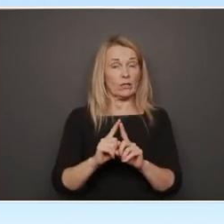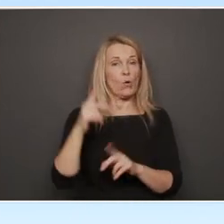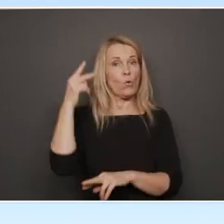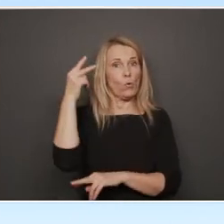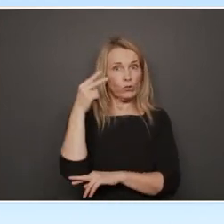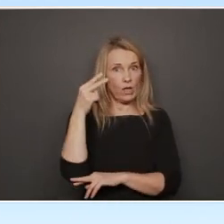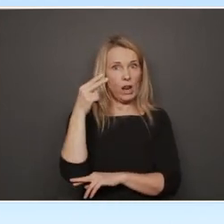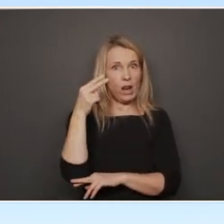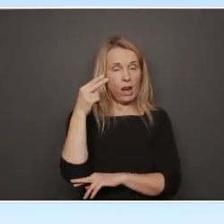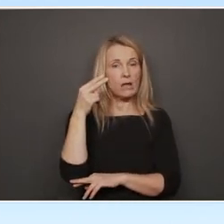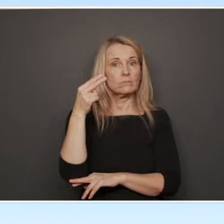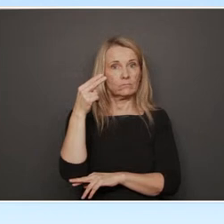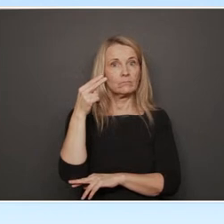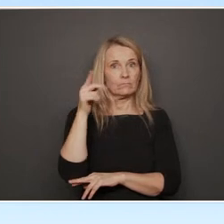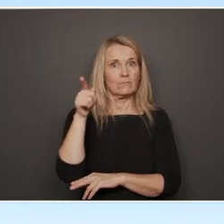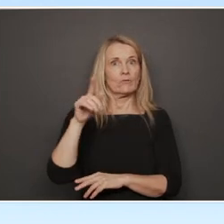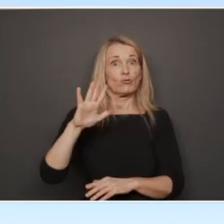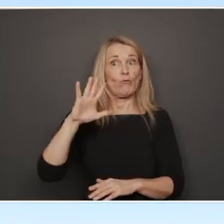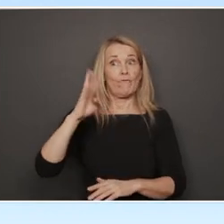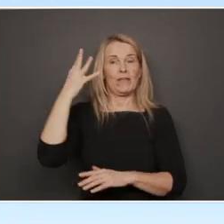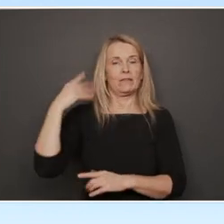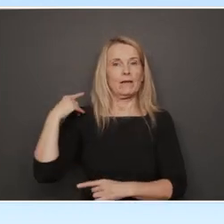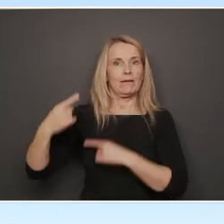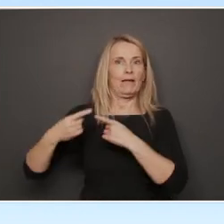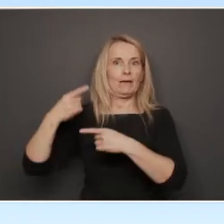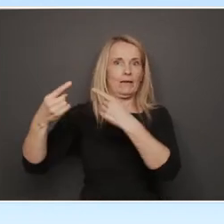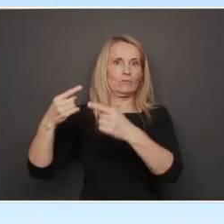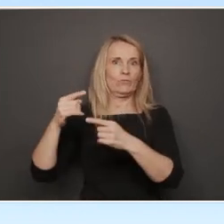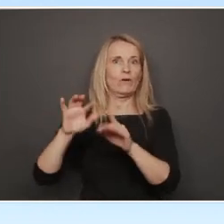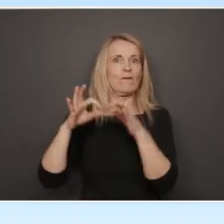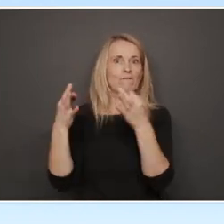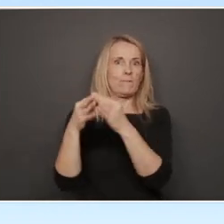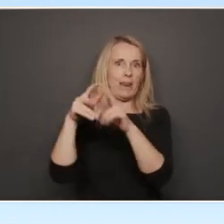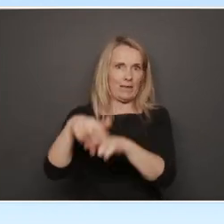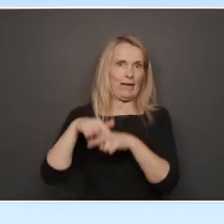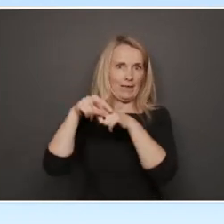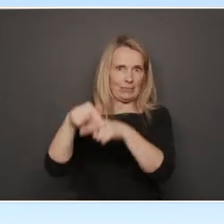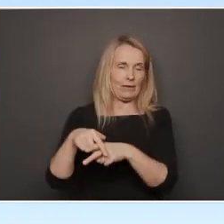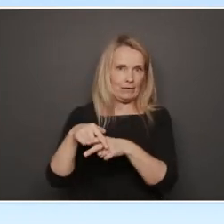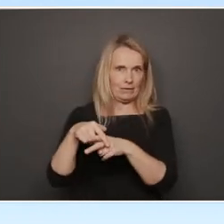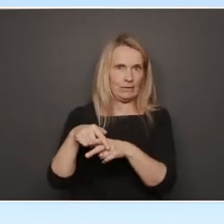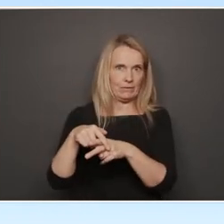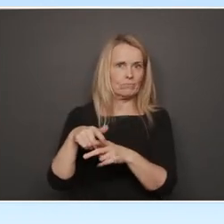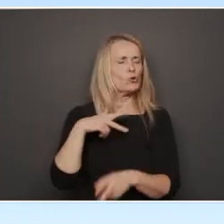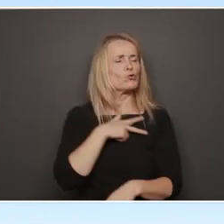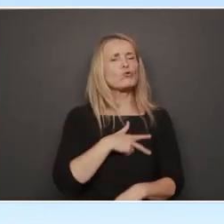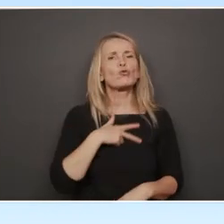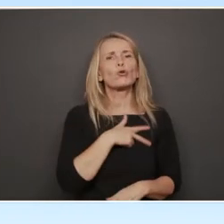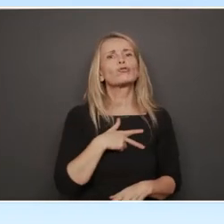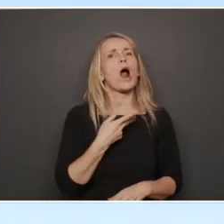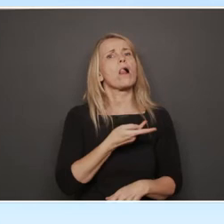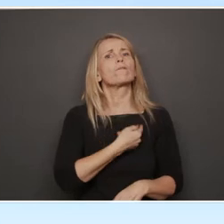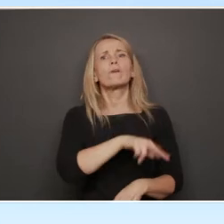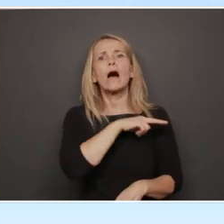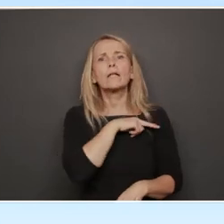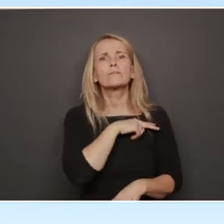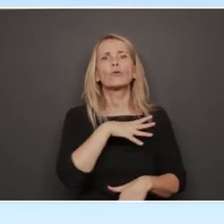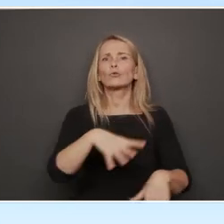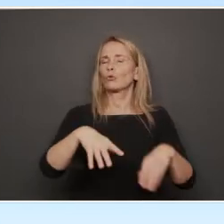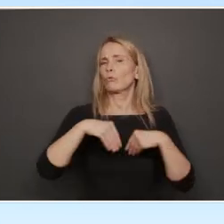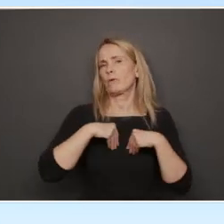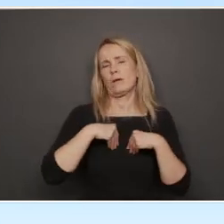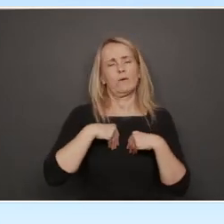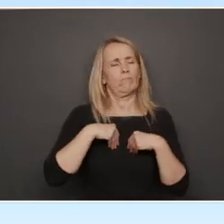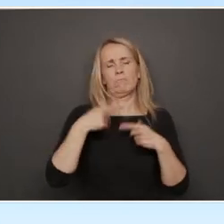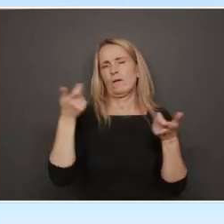5-Sterne-Hotel und wird in der 4. Generation von der Familie Reiter geführt. Soziale Verantwortung zu übernehmen ist